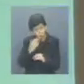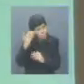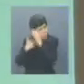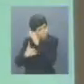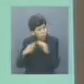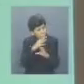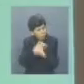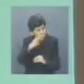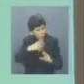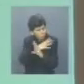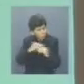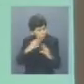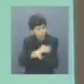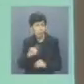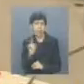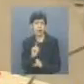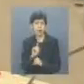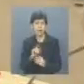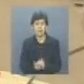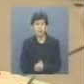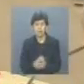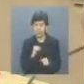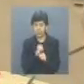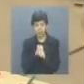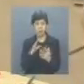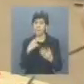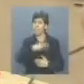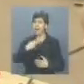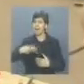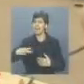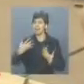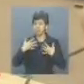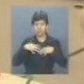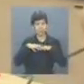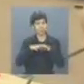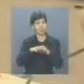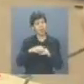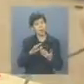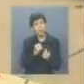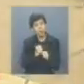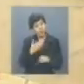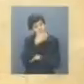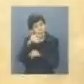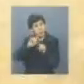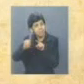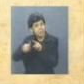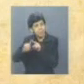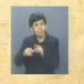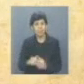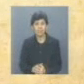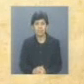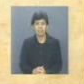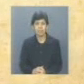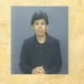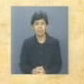ความสัมพันธ์ระหว่างสยามและตะวันตกผ่านมรดกทางภาษาที่หล่อล้อมจากชนชาติต่างๆ สามารถออก